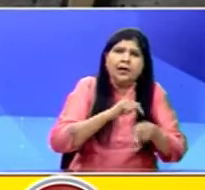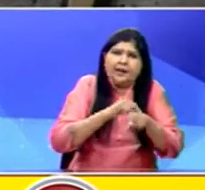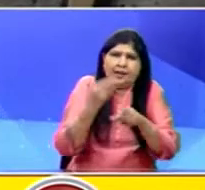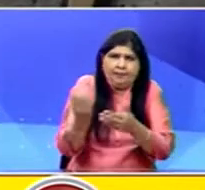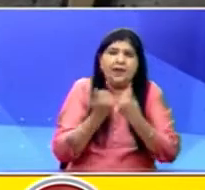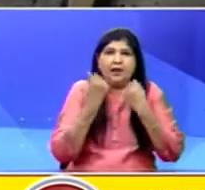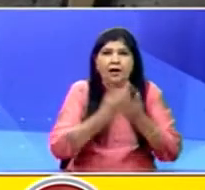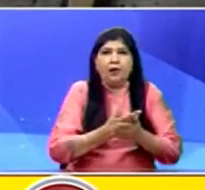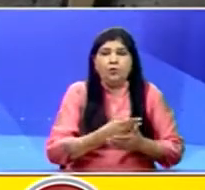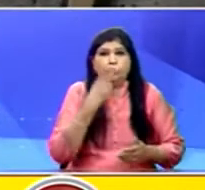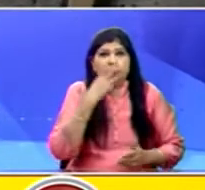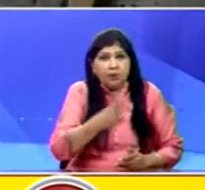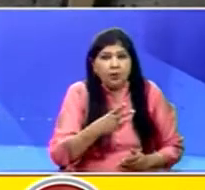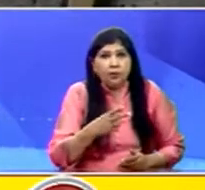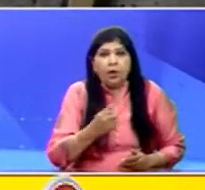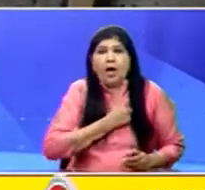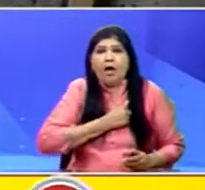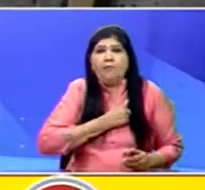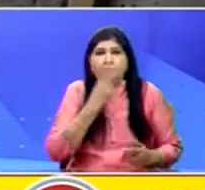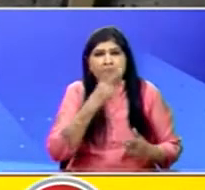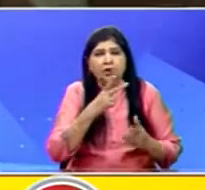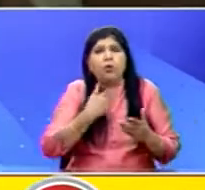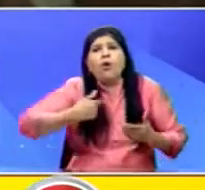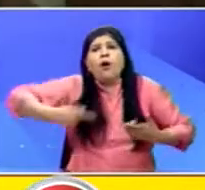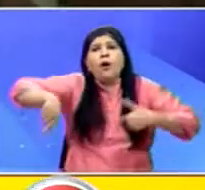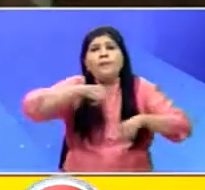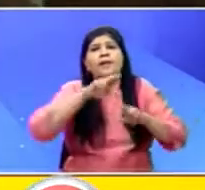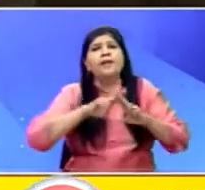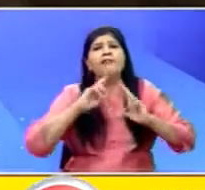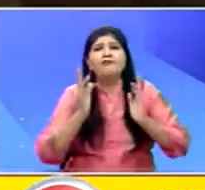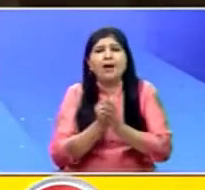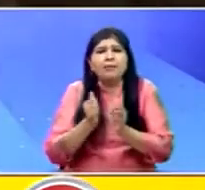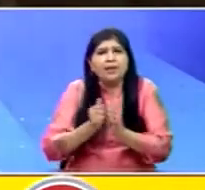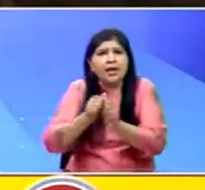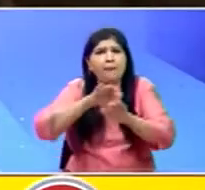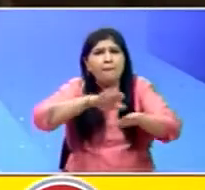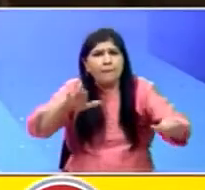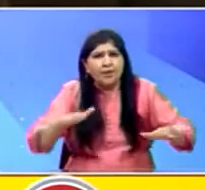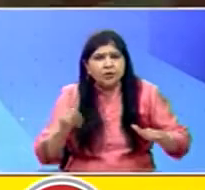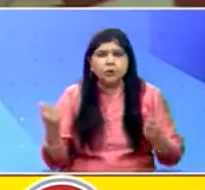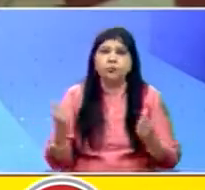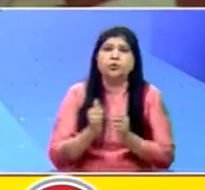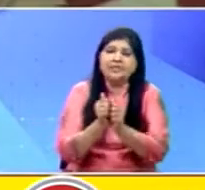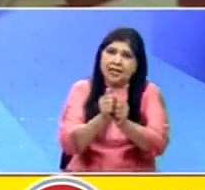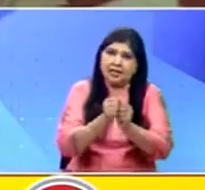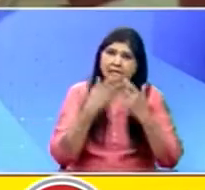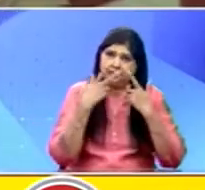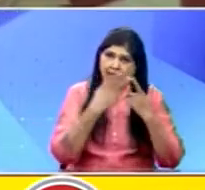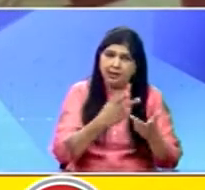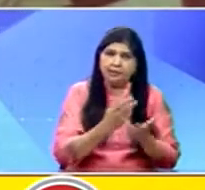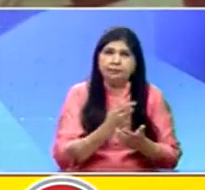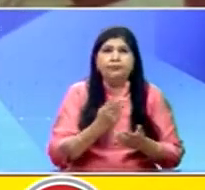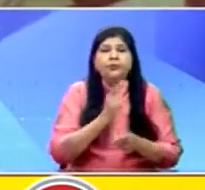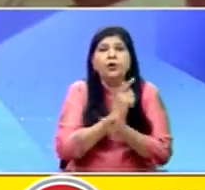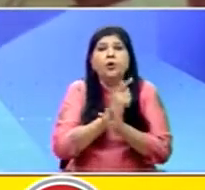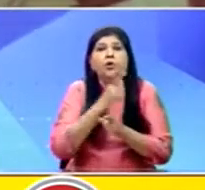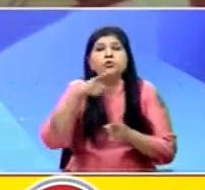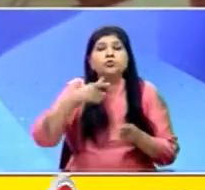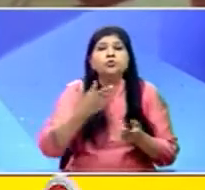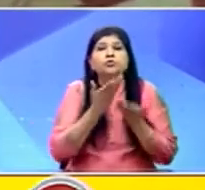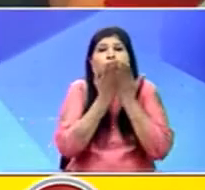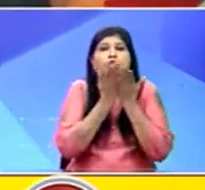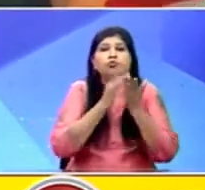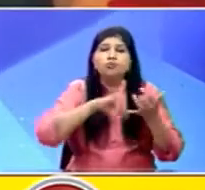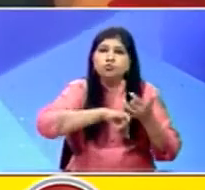निकालकर इसे खुद भी देखें और अपने घर के बच्चों को भी जरूर दिखाएं। और स्कूल कॉलेज के लोग